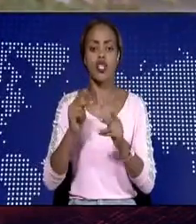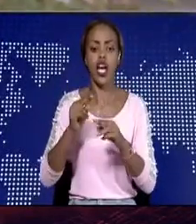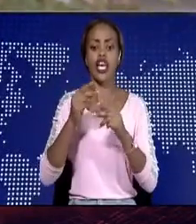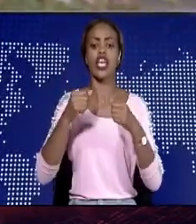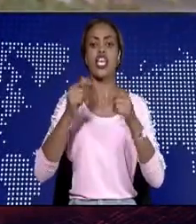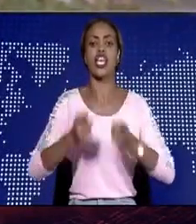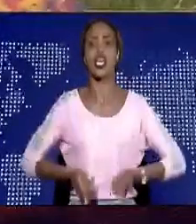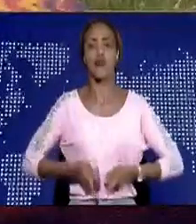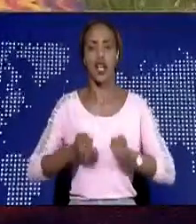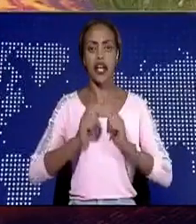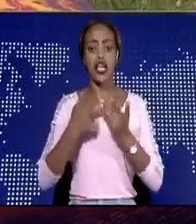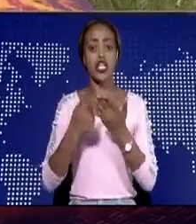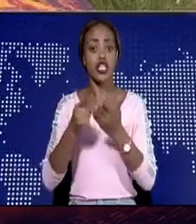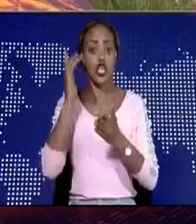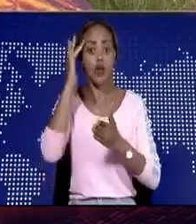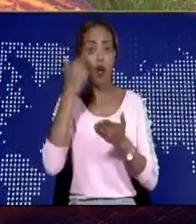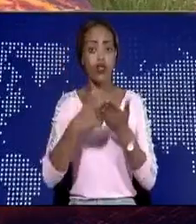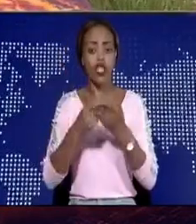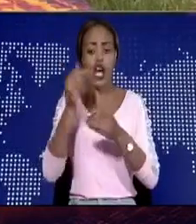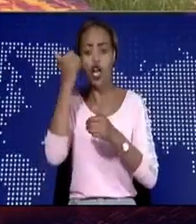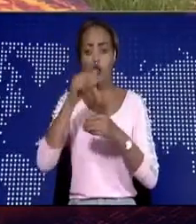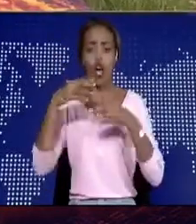كويتو زحمام دي اسرط فيو